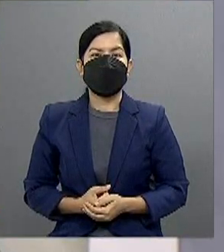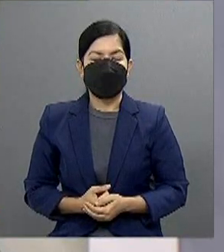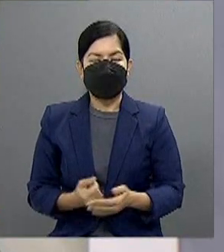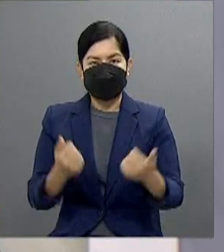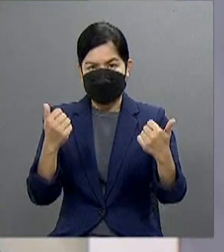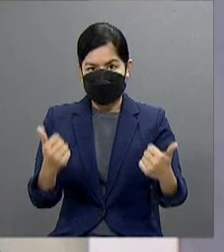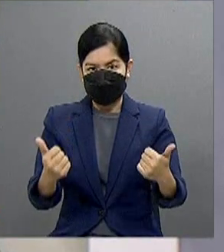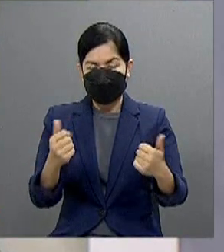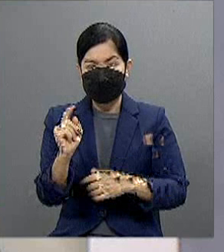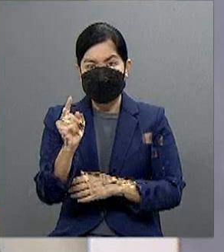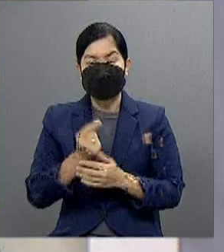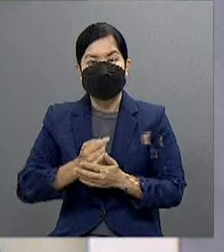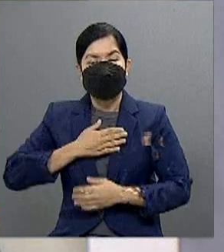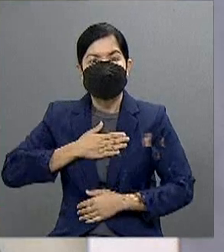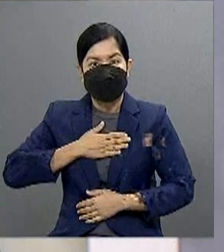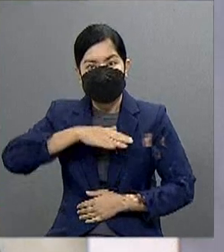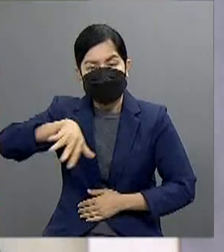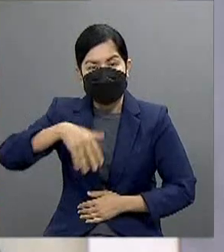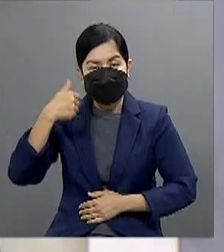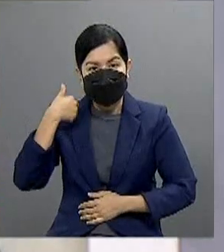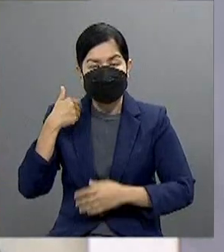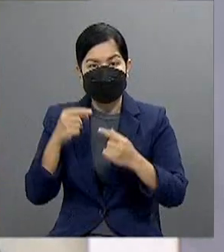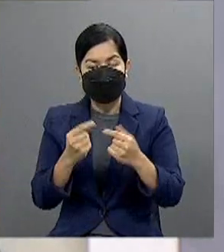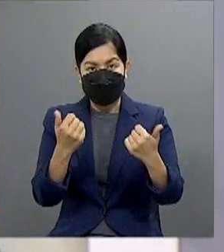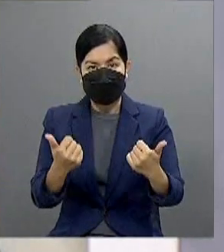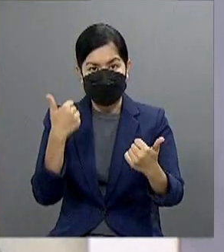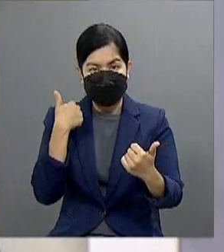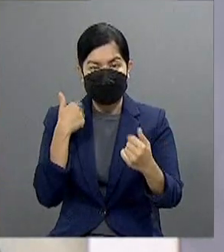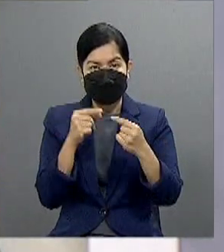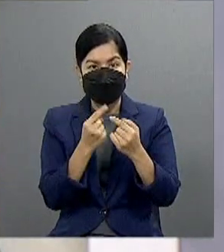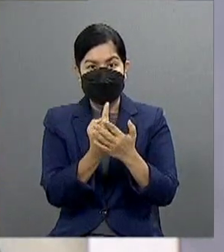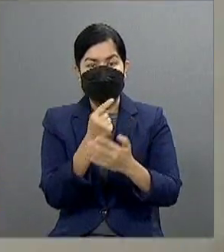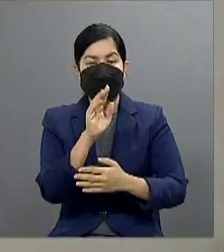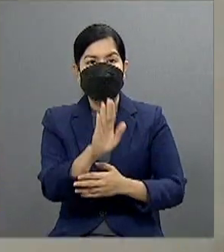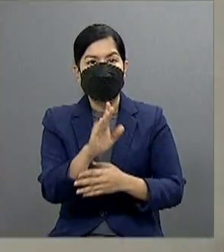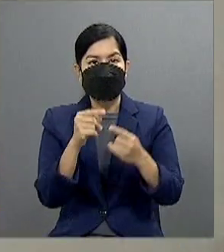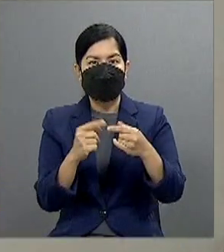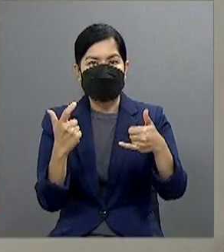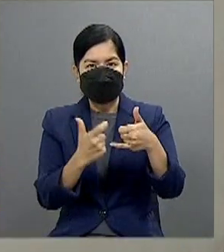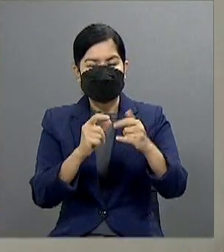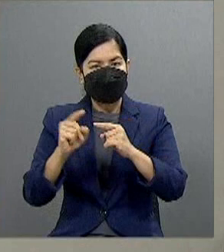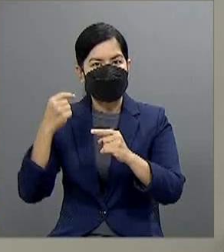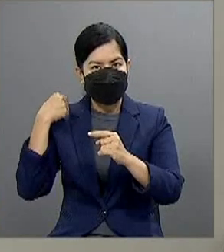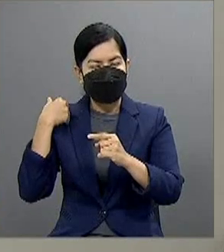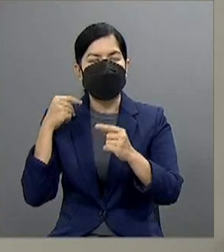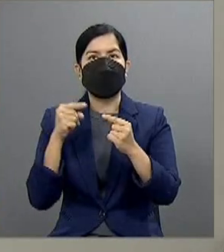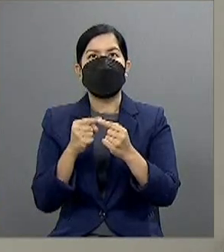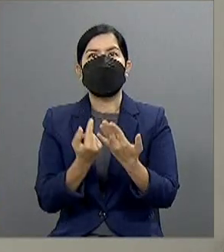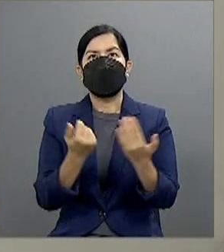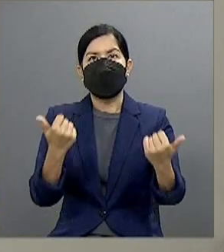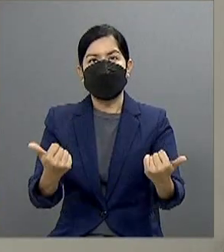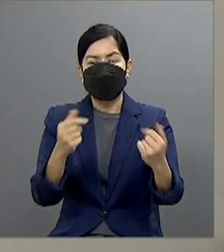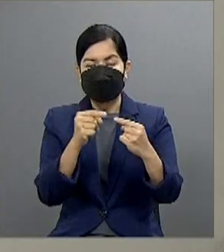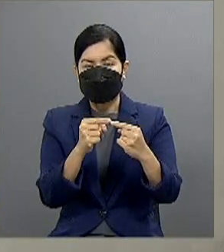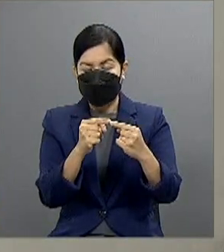อนนี้นะครับจริงๆแล้วเรามีแคนดิเดตหรือมีตัวแทนวัคซีนอยู่ หลายตัวมากเลยครับเรามีตัวเลือกหลายตัวมากตัวแรกที่ทำไ